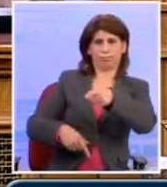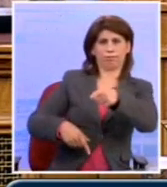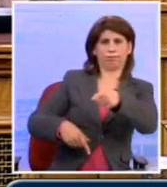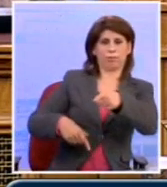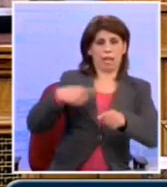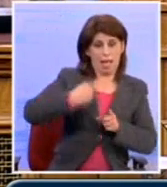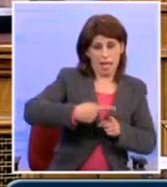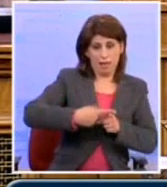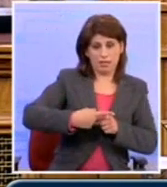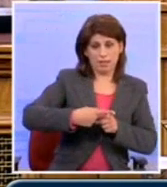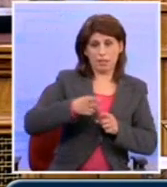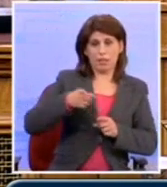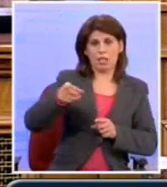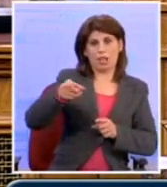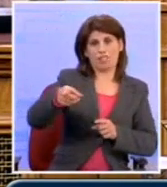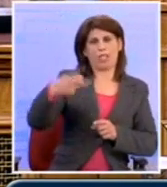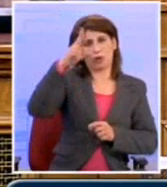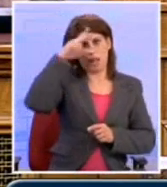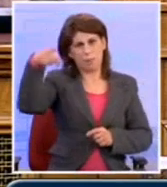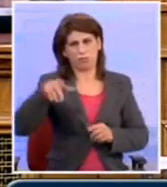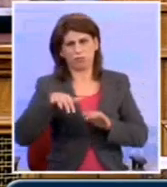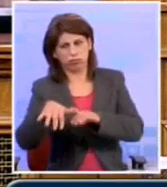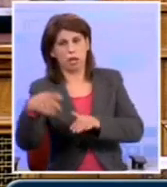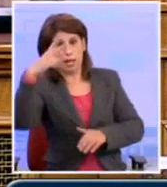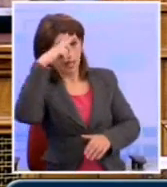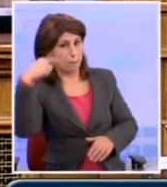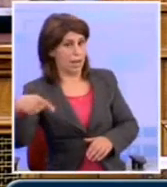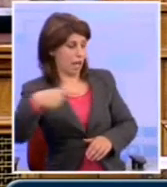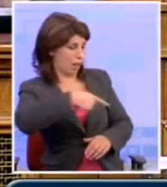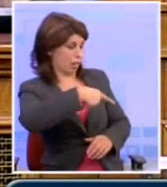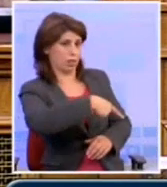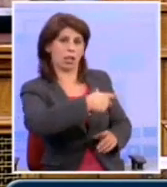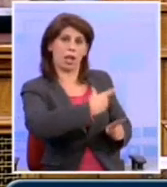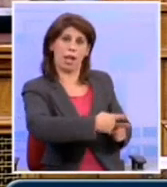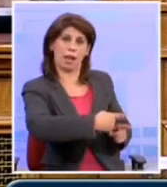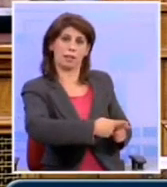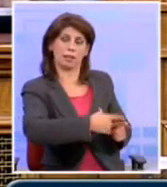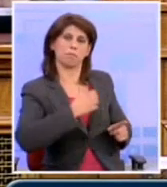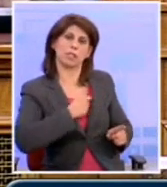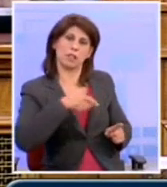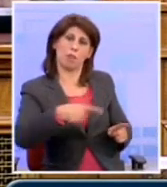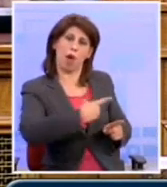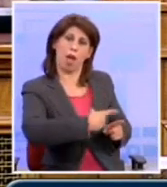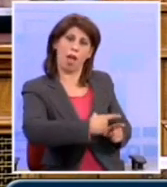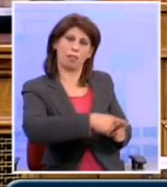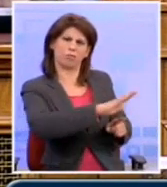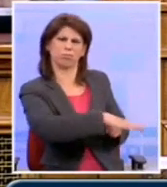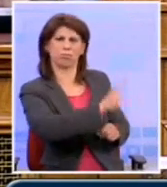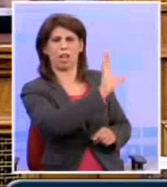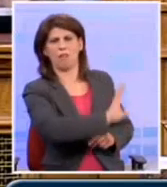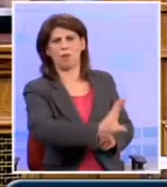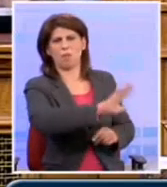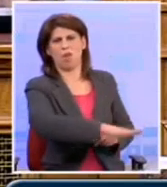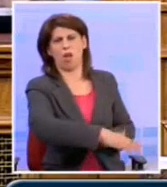οι Έλληνες να τα βάζουν με τους Γερμανούς, οι Γερμανοί να θεωρούν τους Έλληνες υποδέστερους Ευρωπαίους